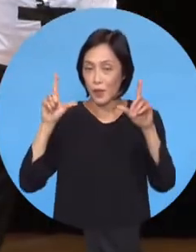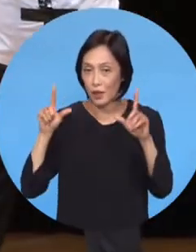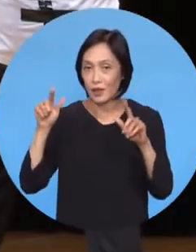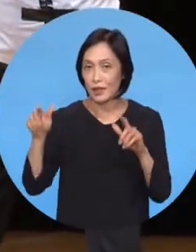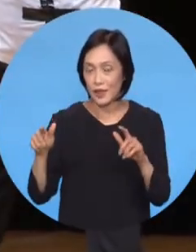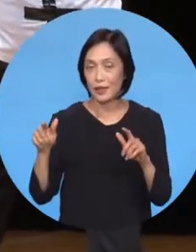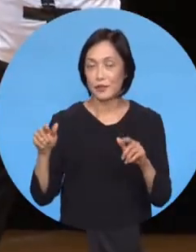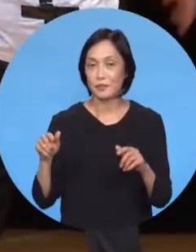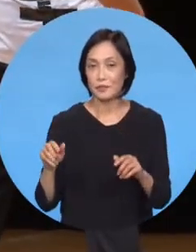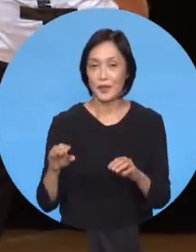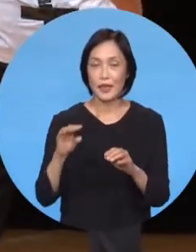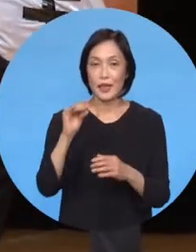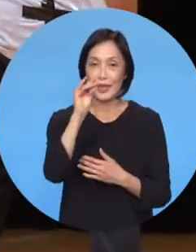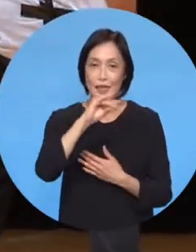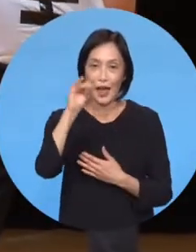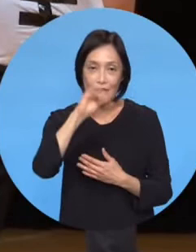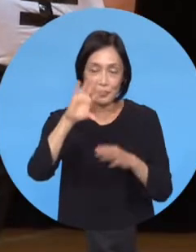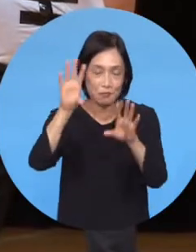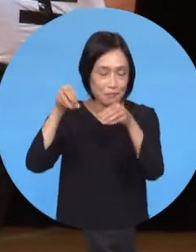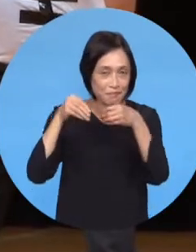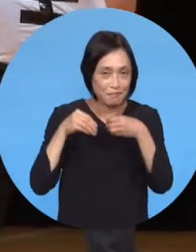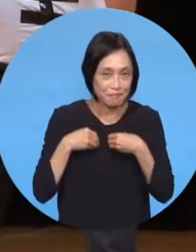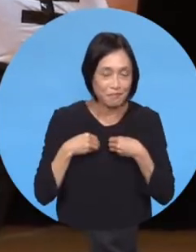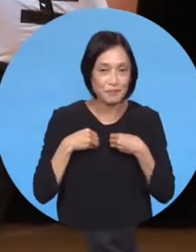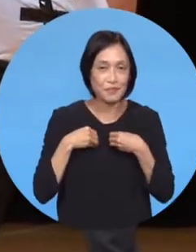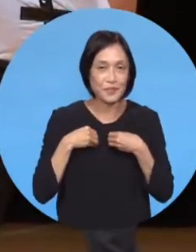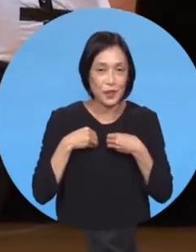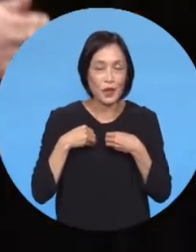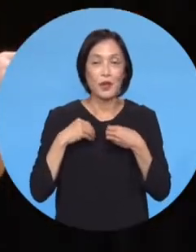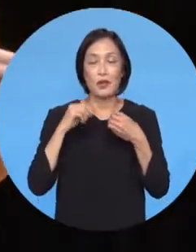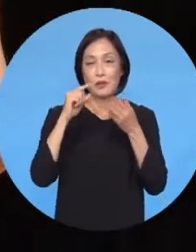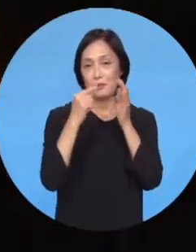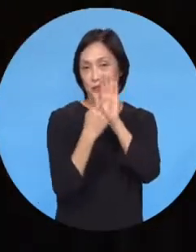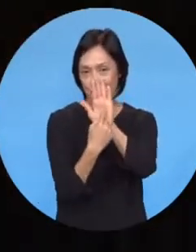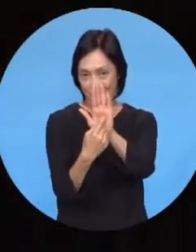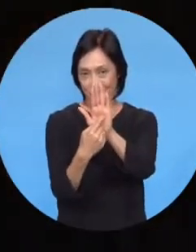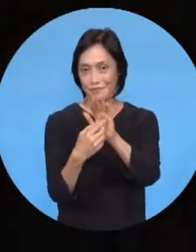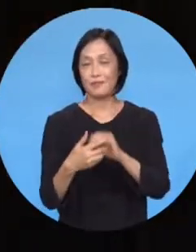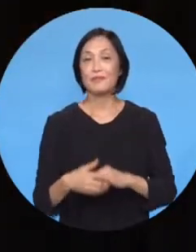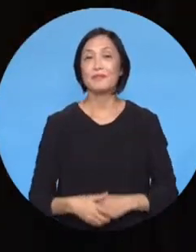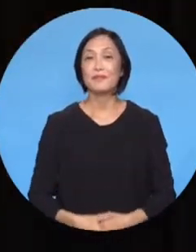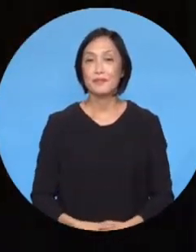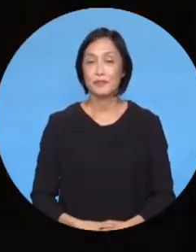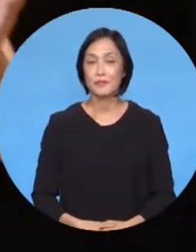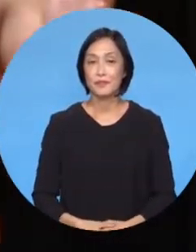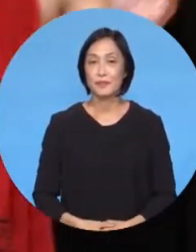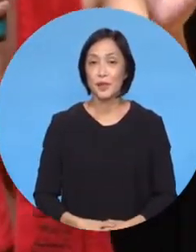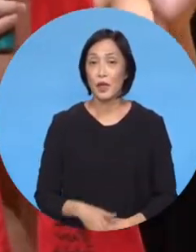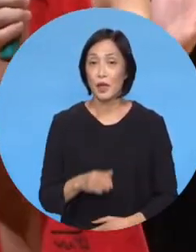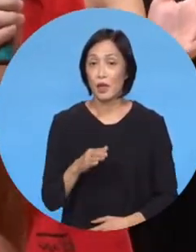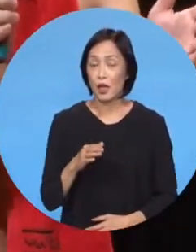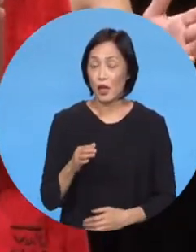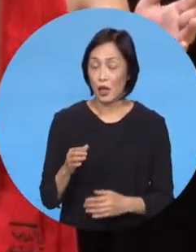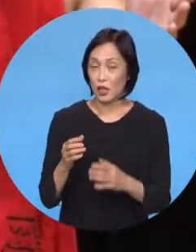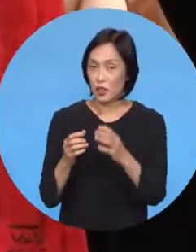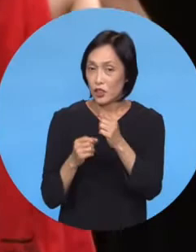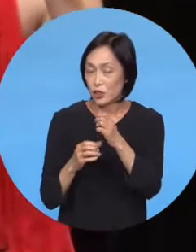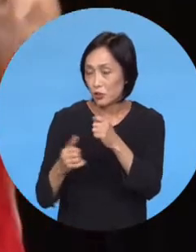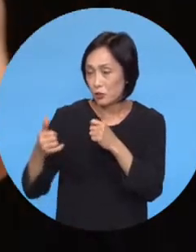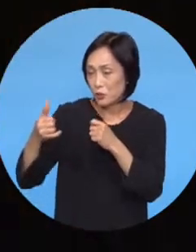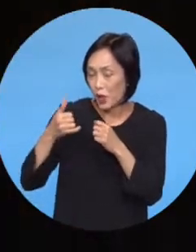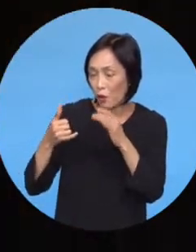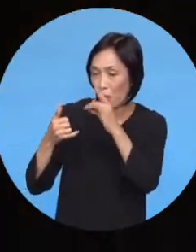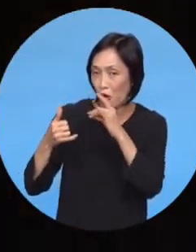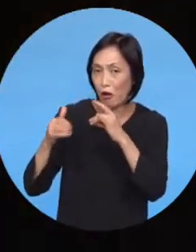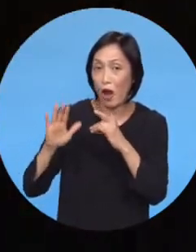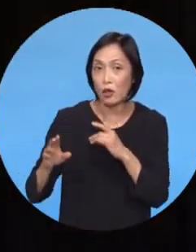ってもらおうと寸劇を披露して詐欺の根絶を訴えました。 実際本当にいつかかってくるかわからない、明日は